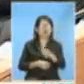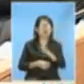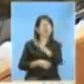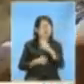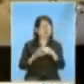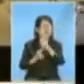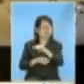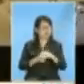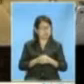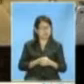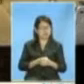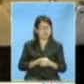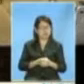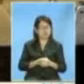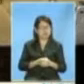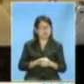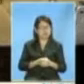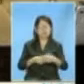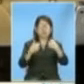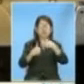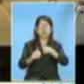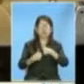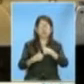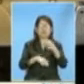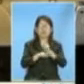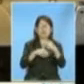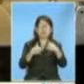นะ ไม่ ครับประท้วงผมนะฮะ